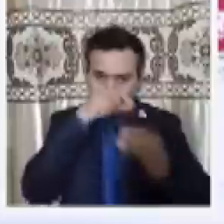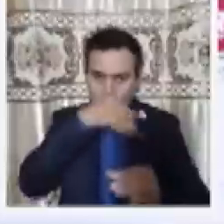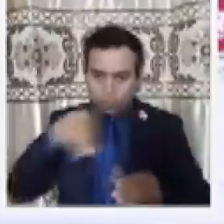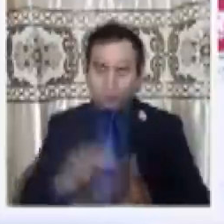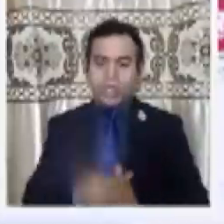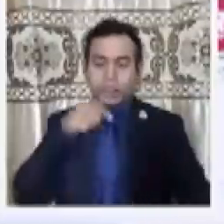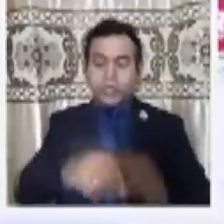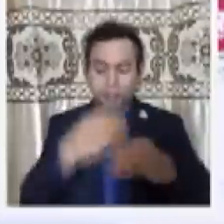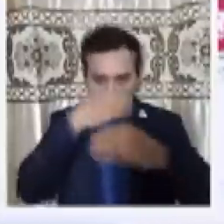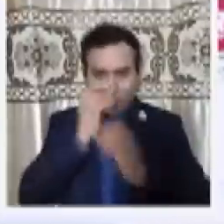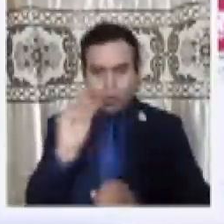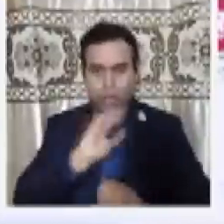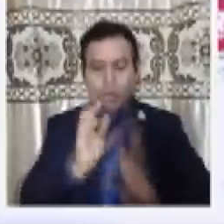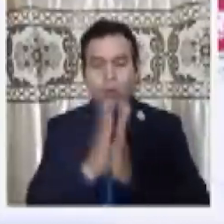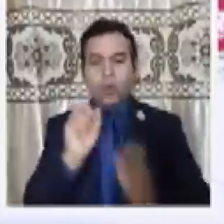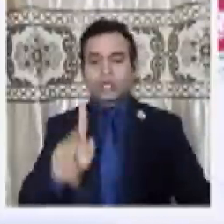15,883টি